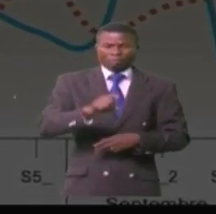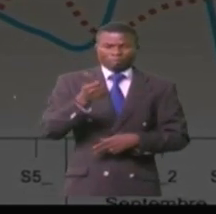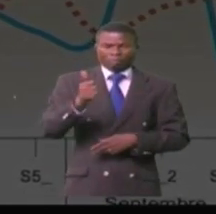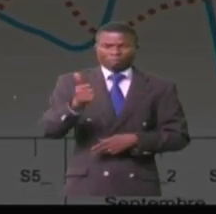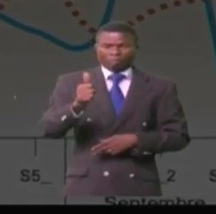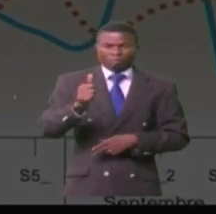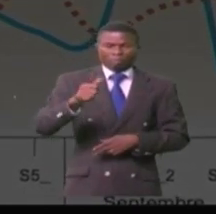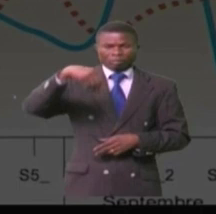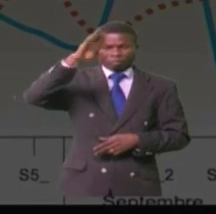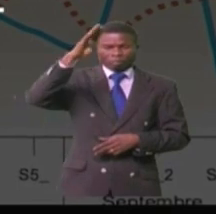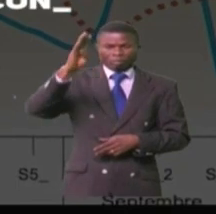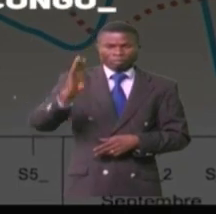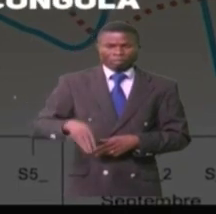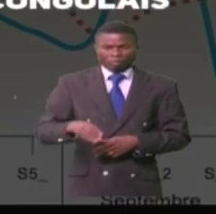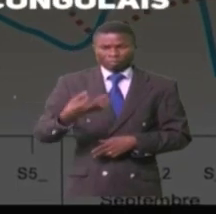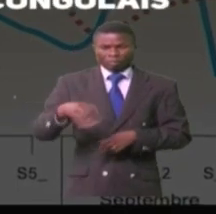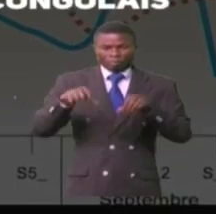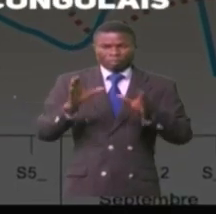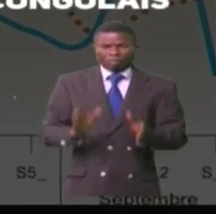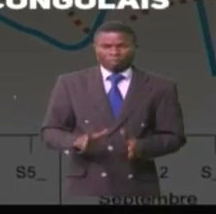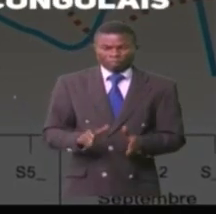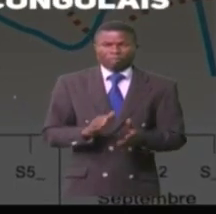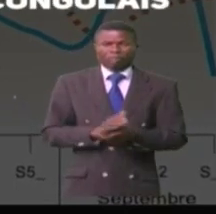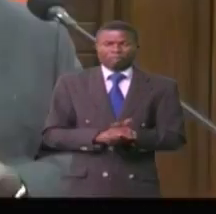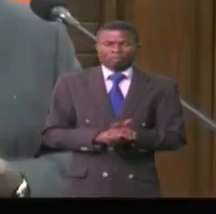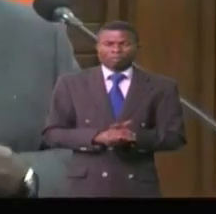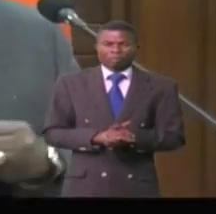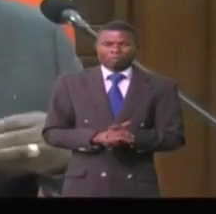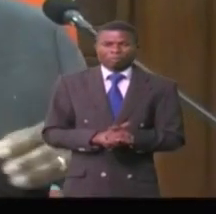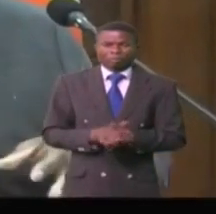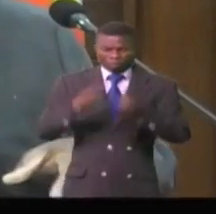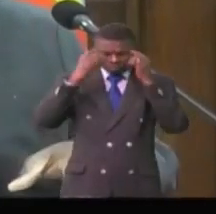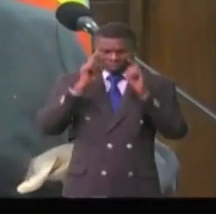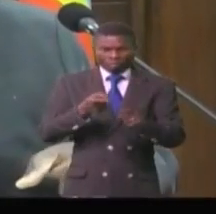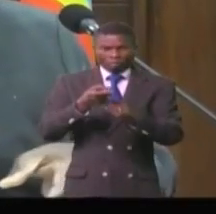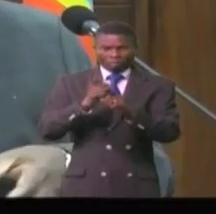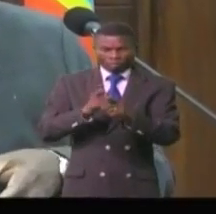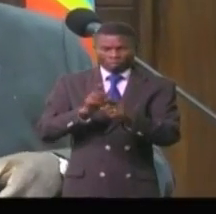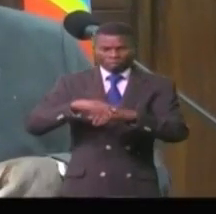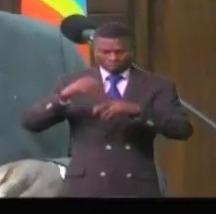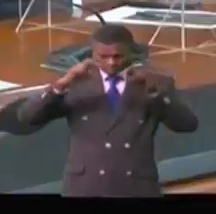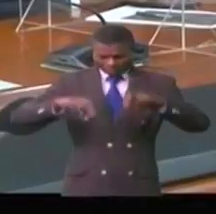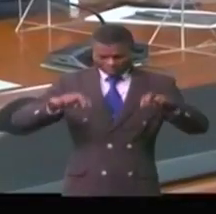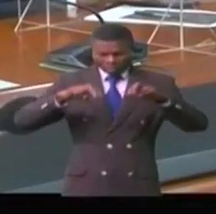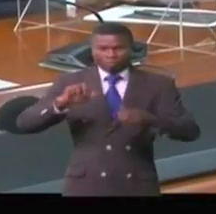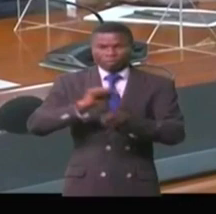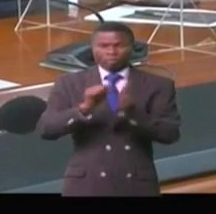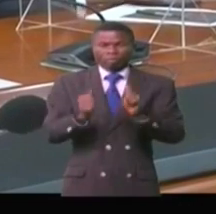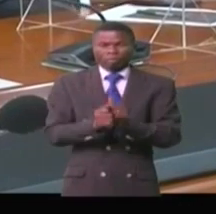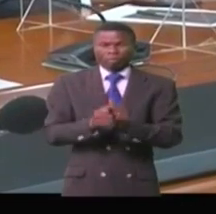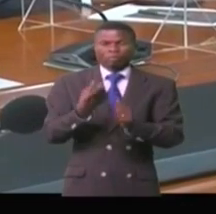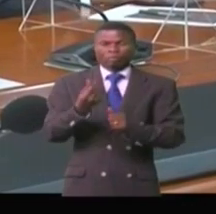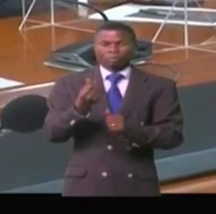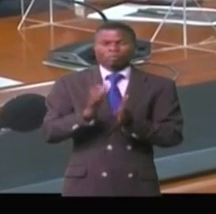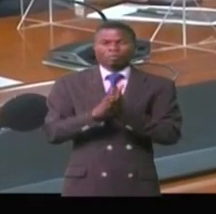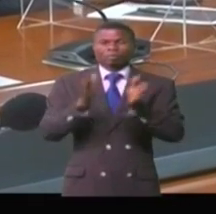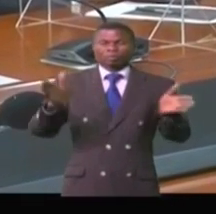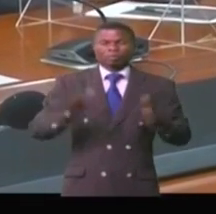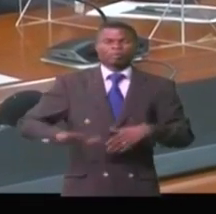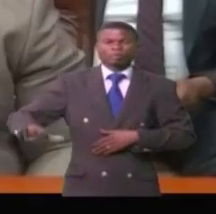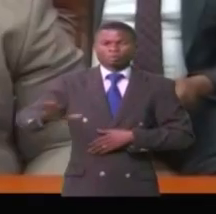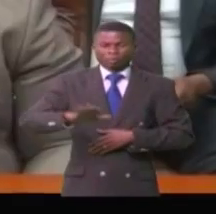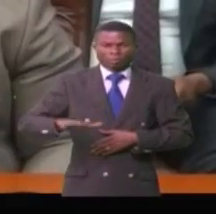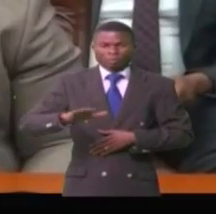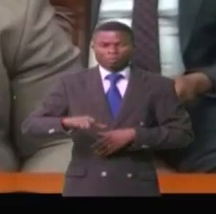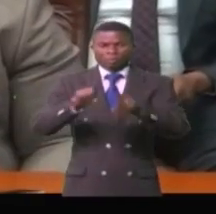les dépôts à vue en francs congolais à 10%. Décision prise après analyse de la situation macroéconomique générale du pays